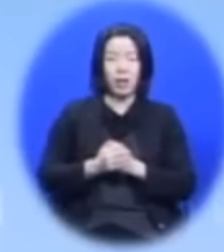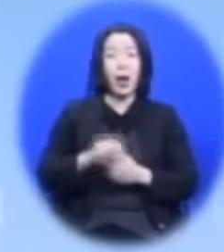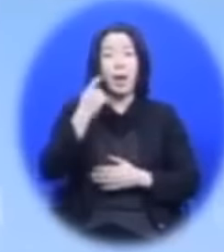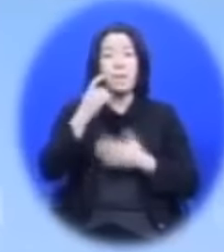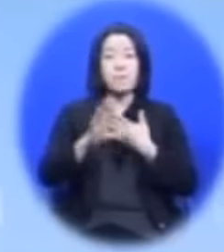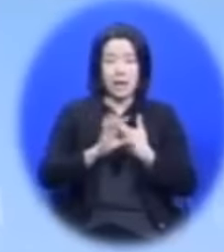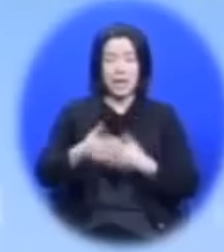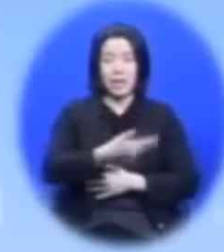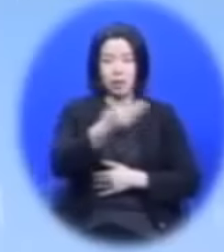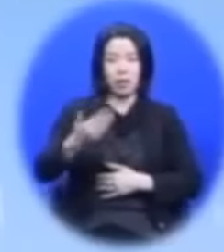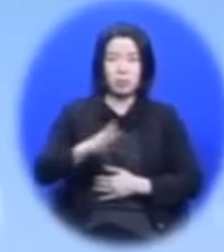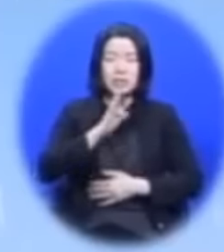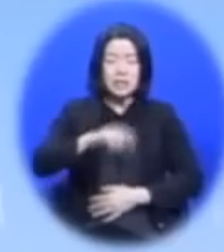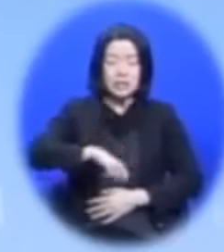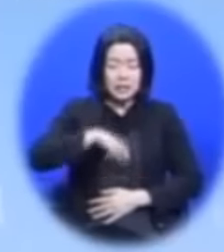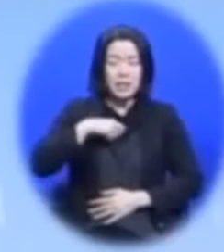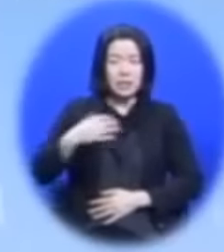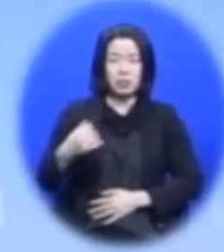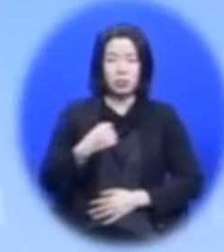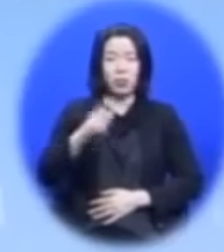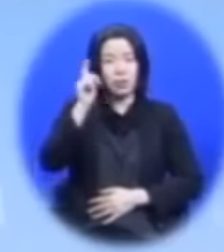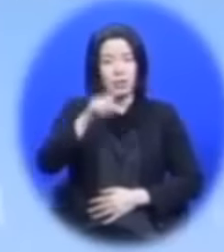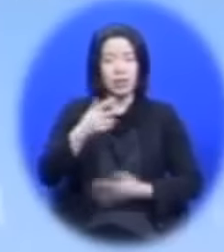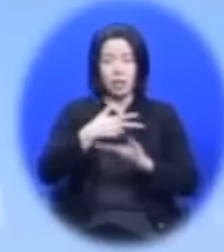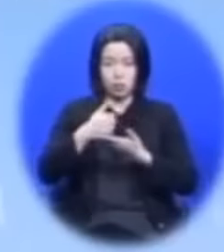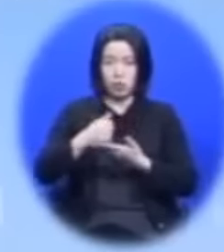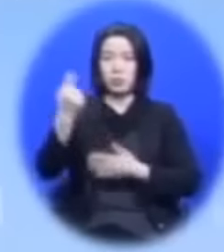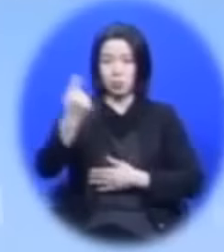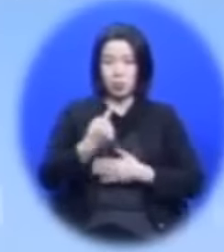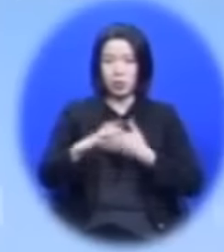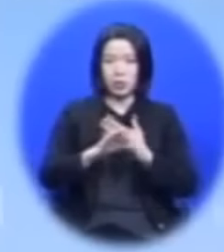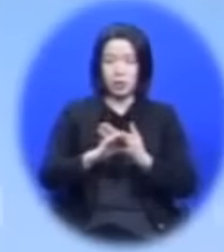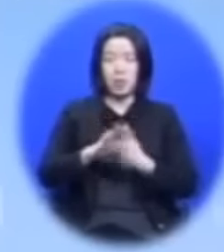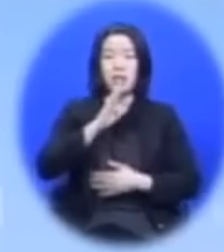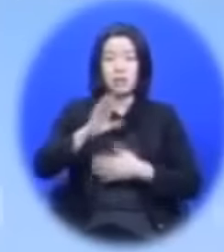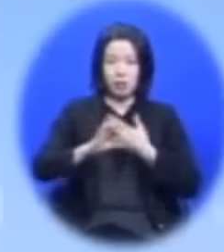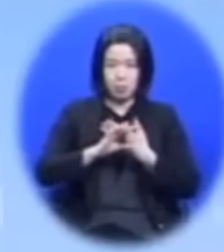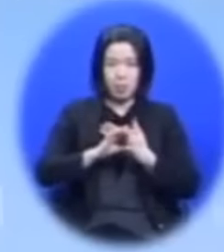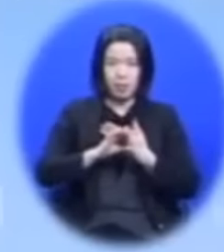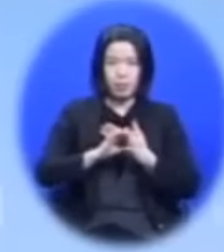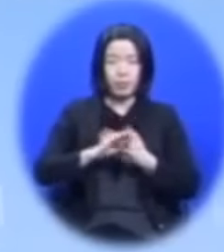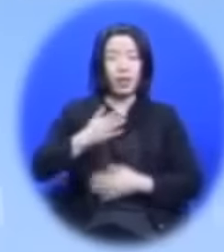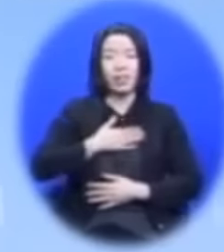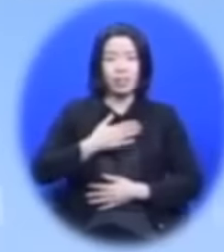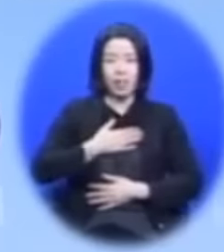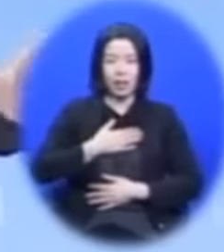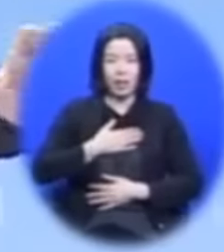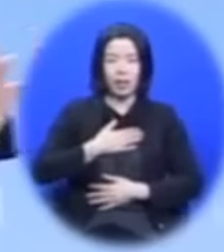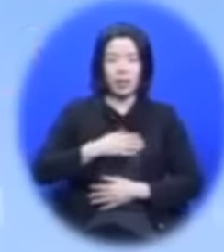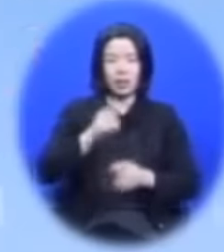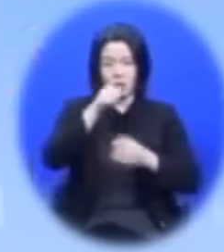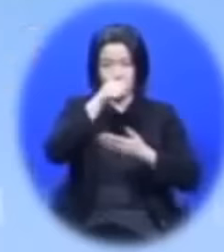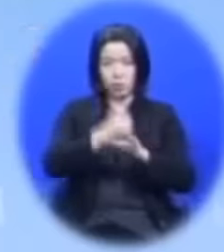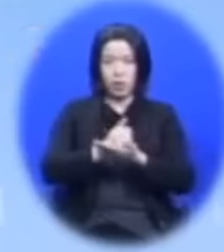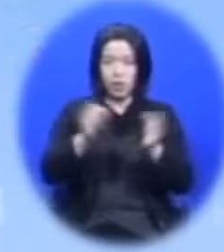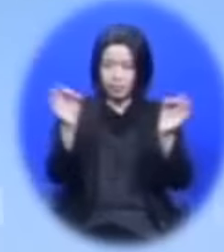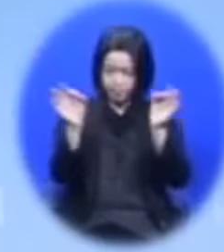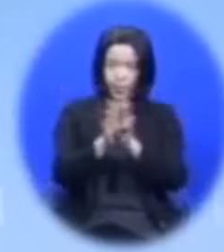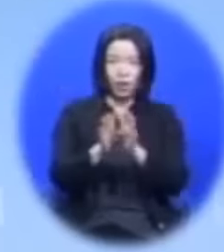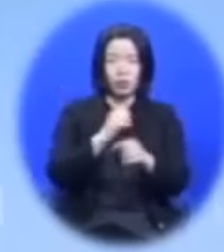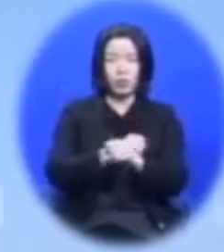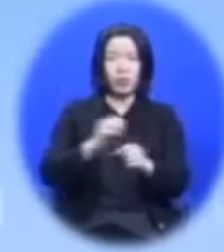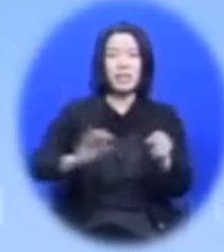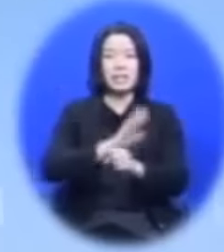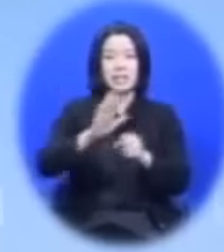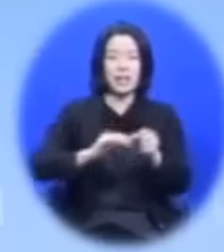만약에 여러분이 진심으로 내일 주님 오신다면 그러면 내가 죄 청산하고 내가